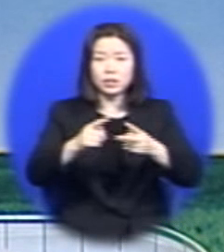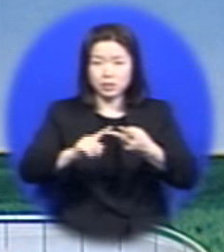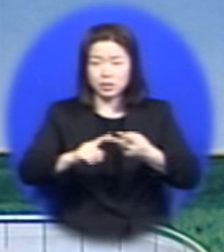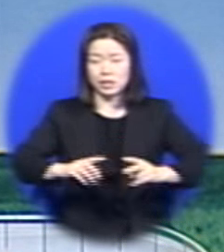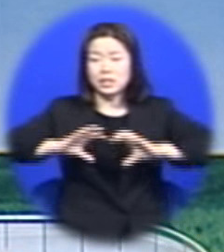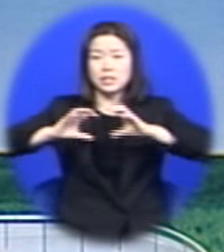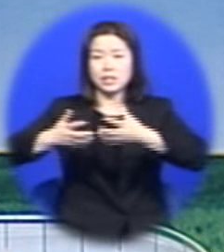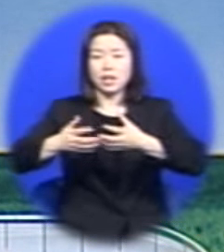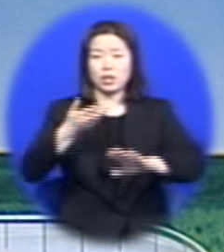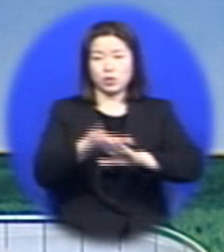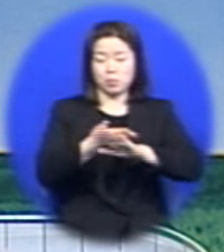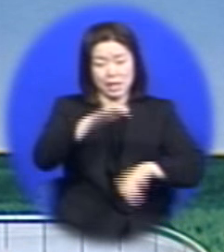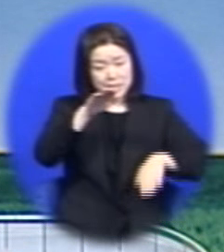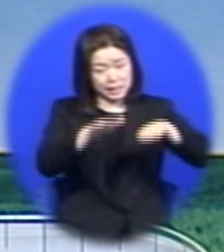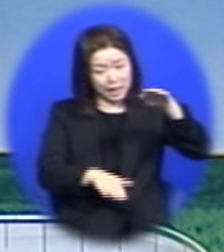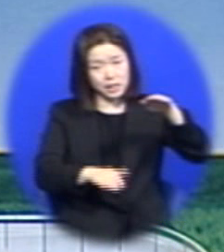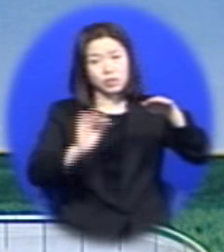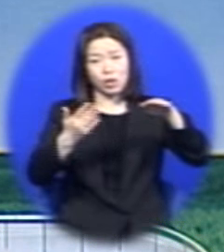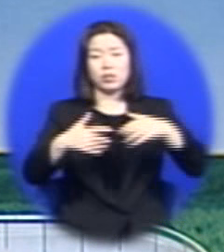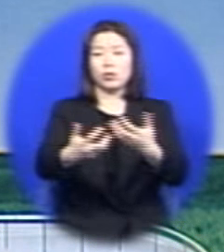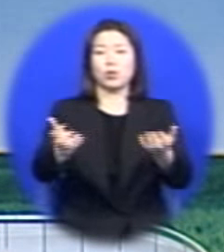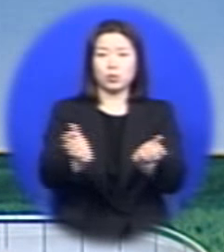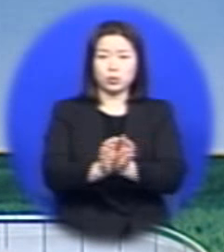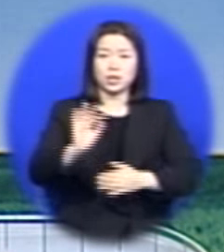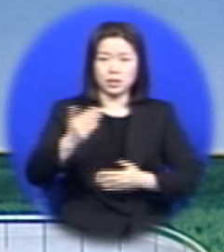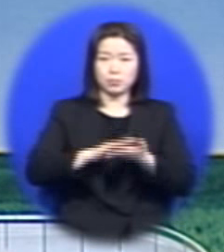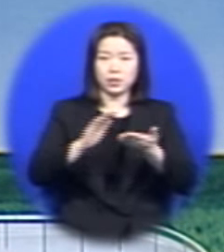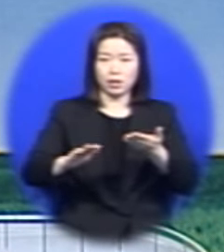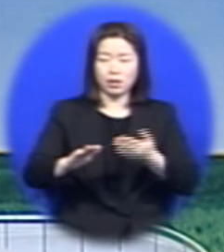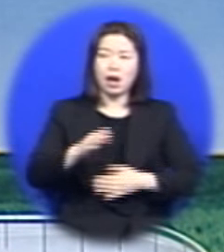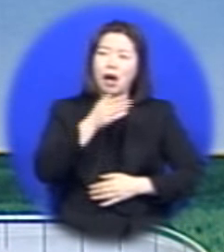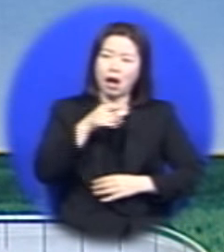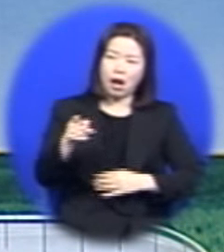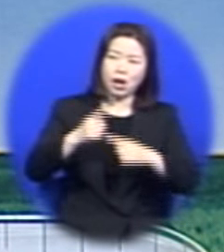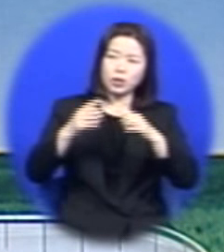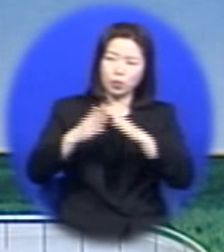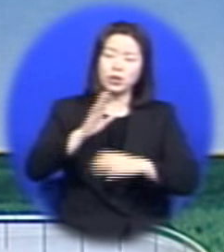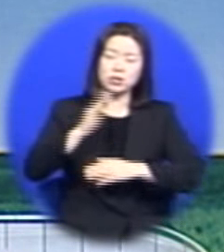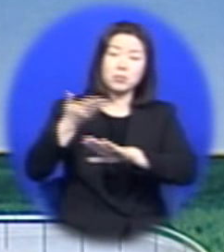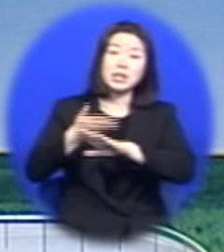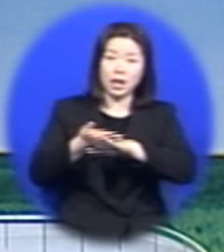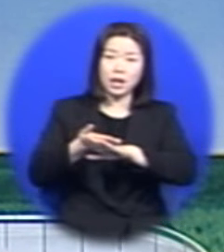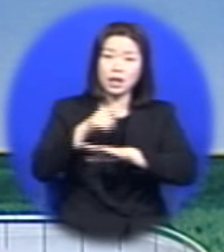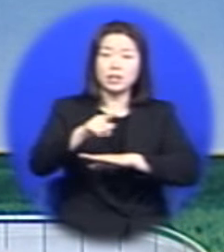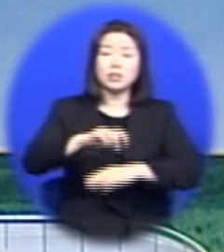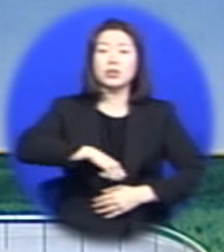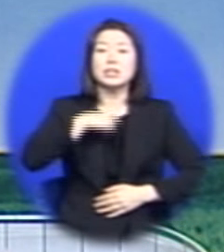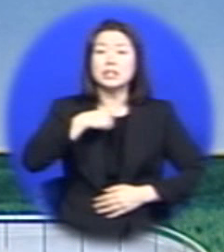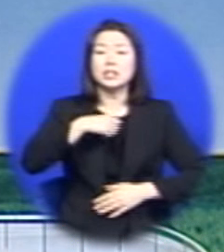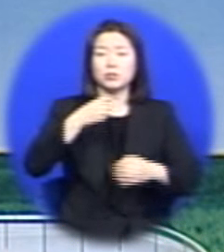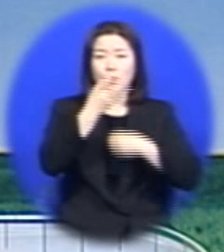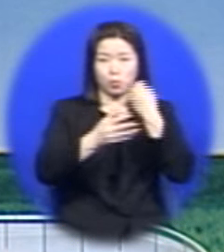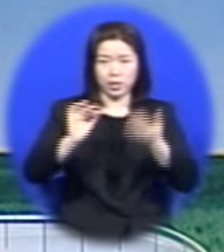세상과 정말 차이가 나는 공동체여야 합니다. 교회는 정말 달라. 이것이 우리의 진심의 고백이어야 합니다.